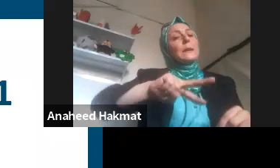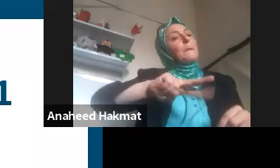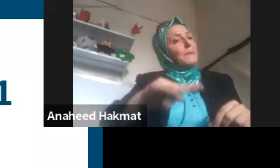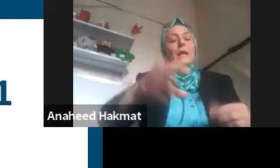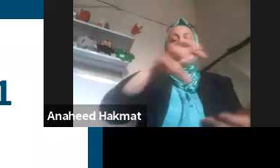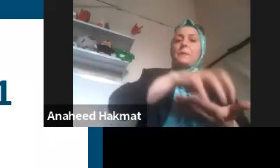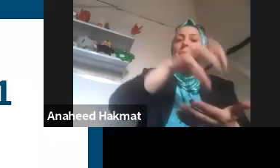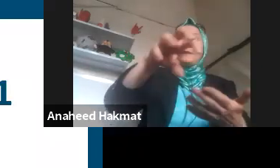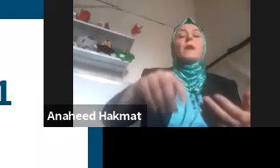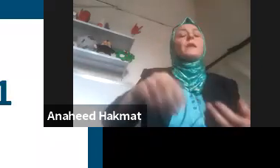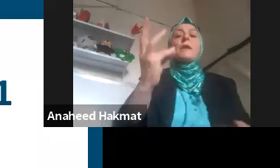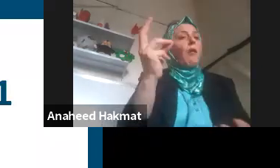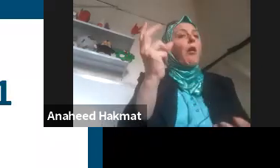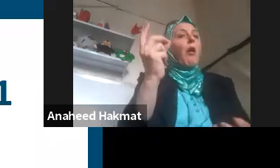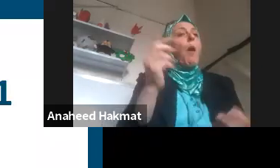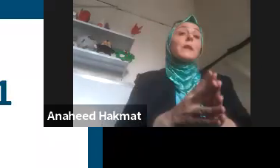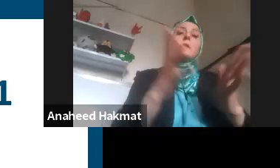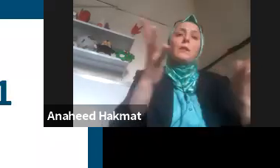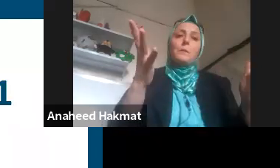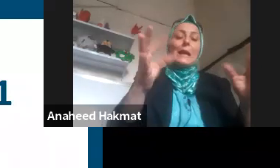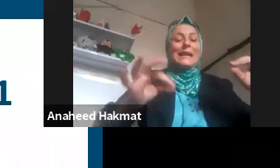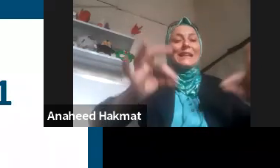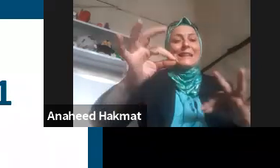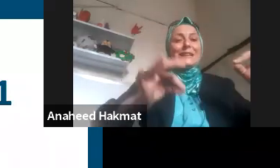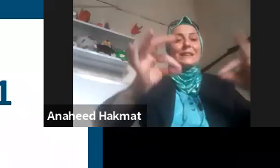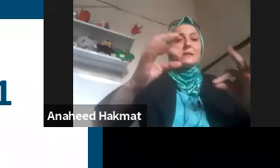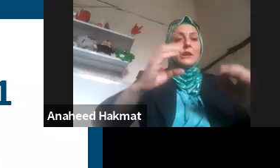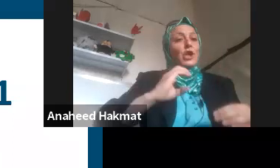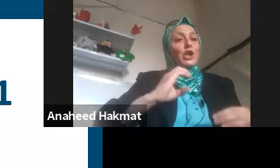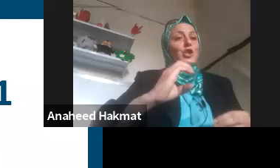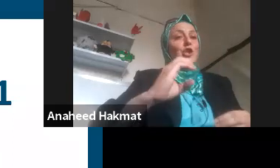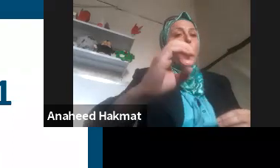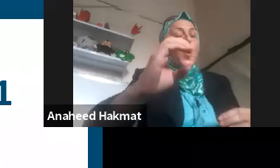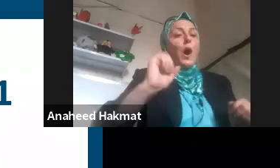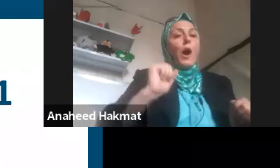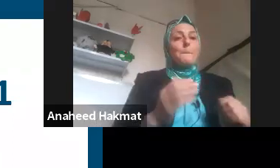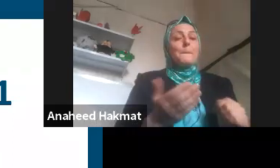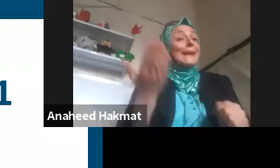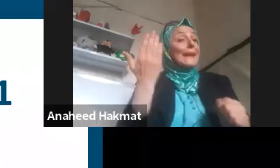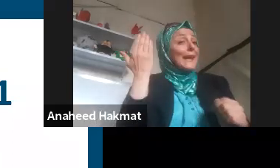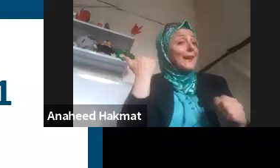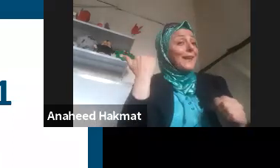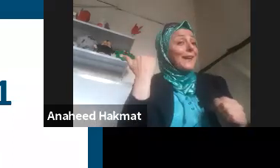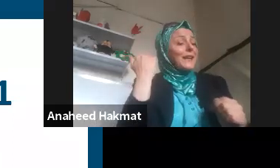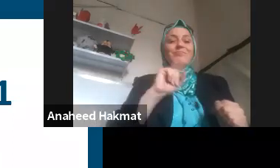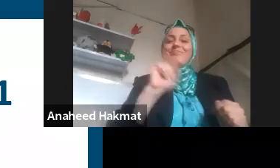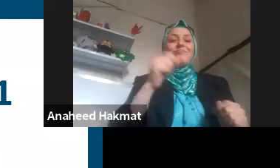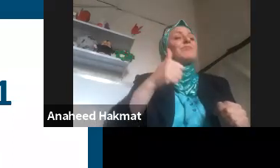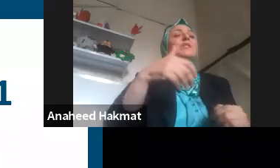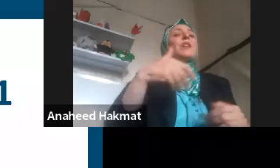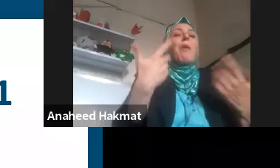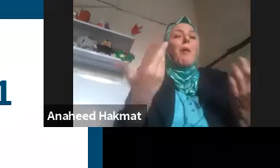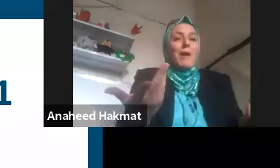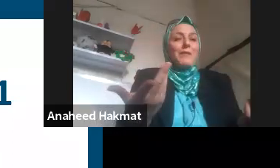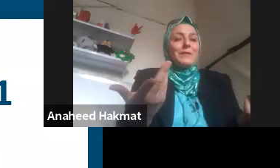كبير. خطة الاستجابة كانت غير ميسرة لأنه ما عنا داتا، ما